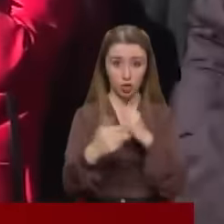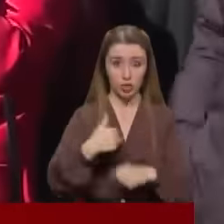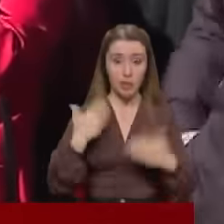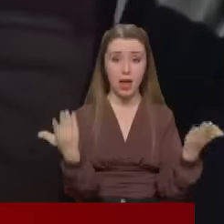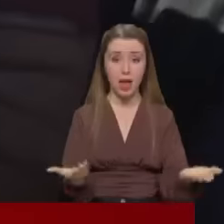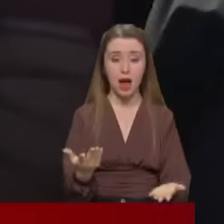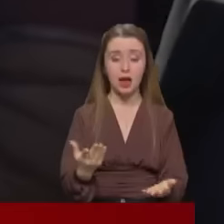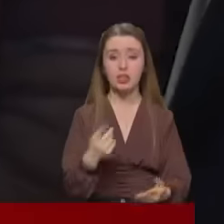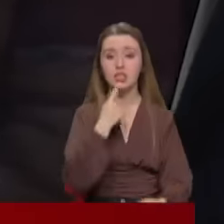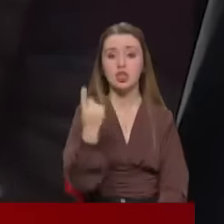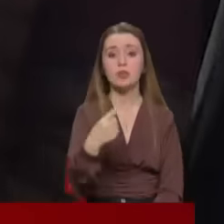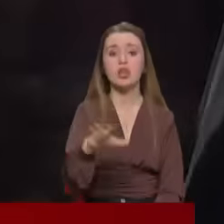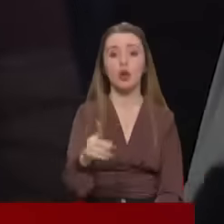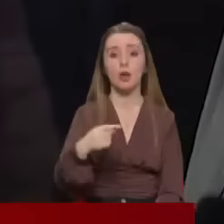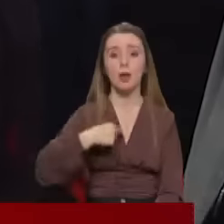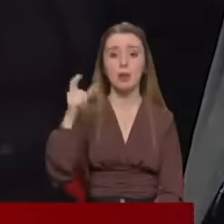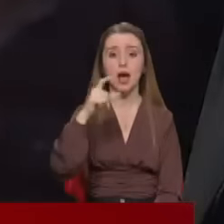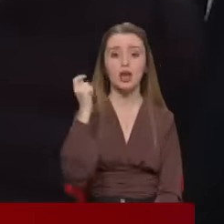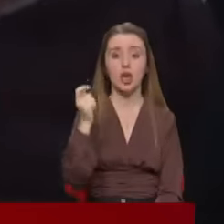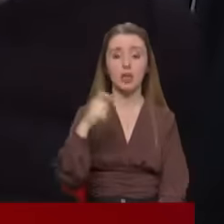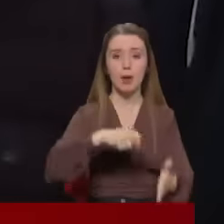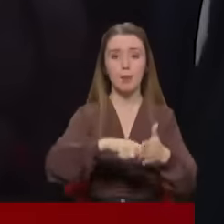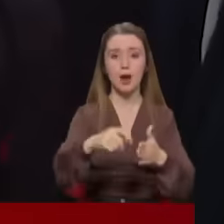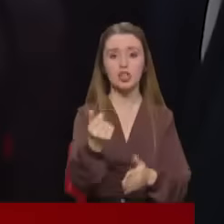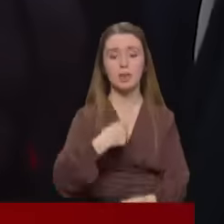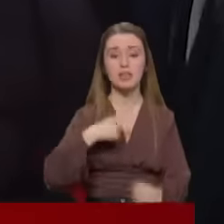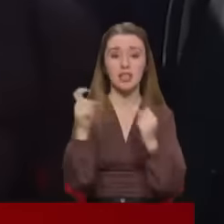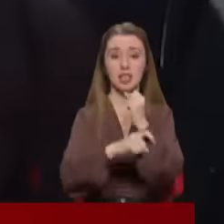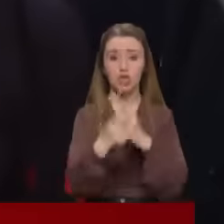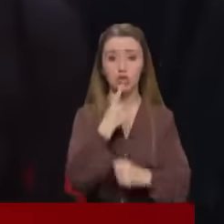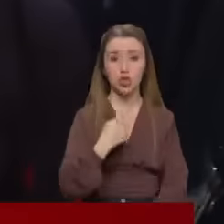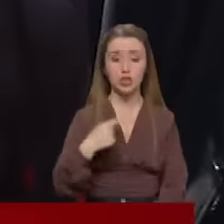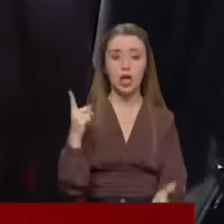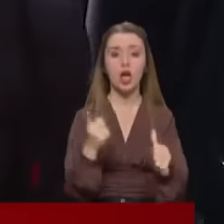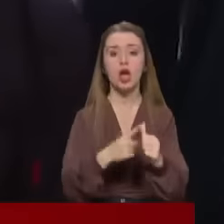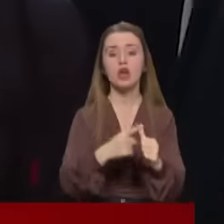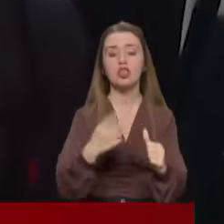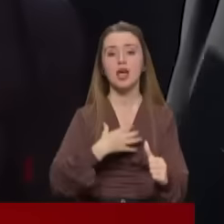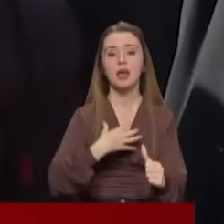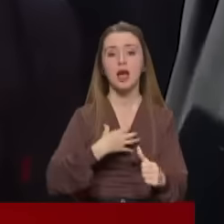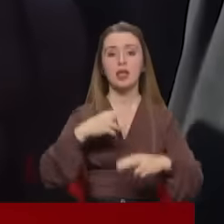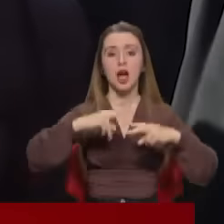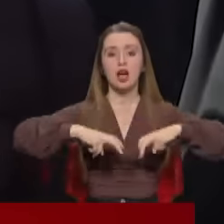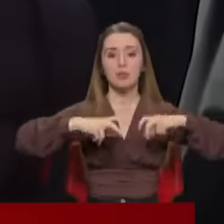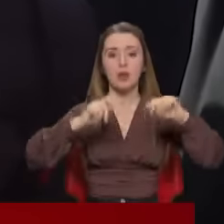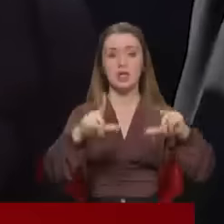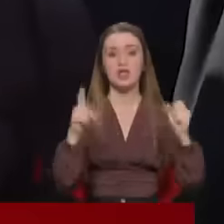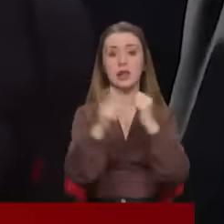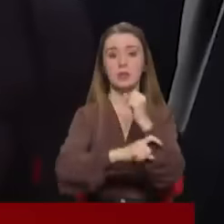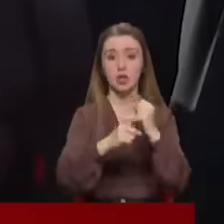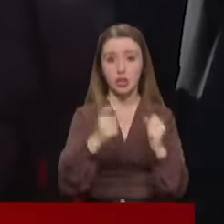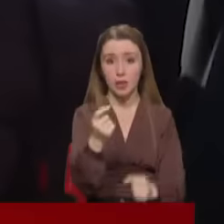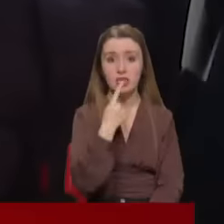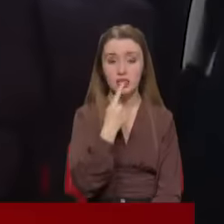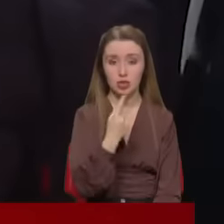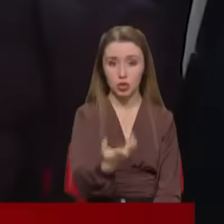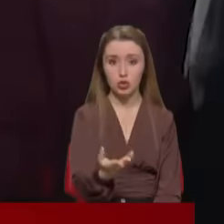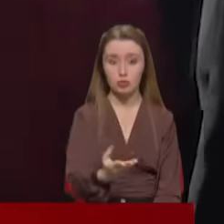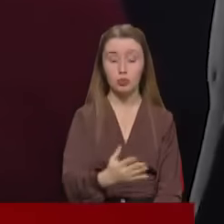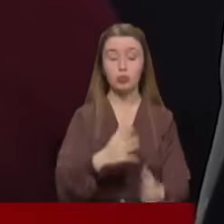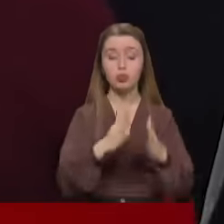bir laf bulamıyorum. Benim aidatımla maaş alan bana terörist diyorsa önce kendini araştırma ki sen de o zaman teröristin parasını yiyorsun, en büyük